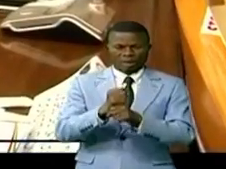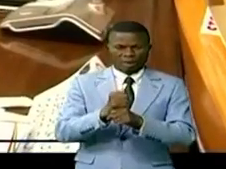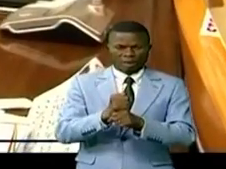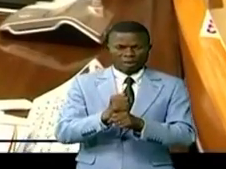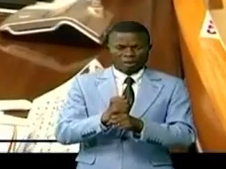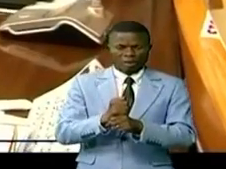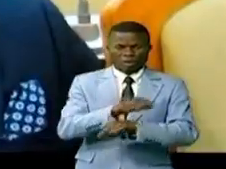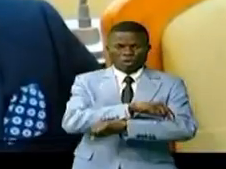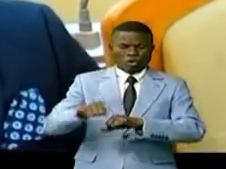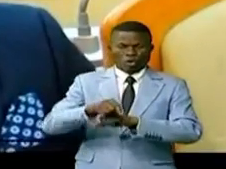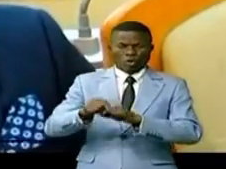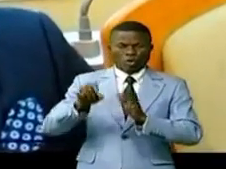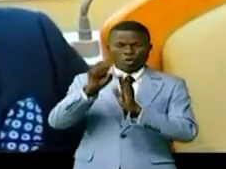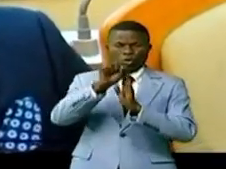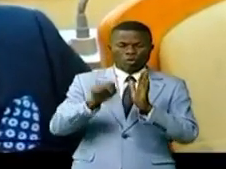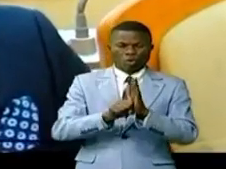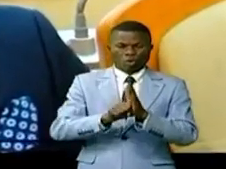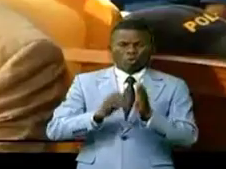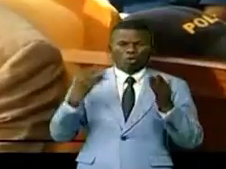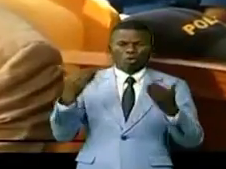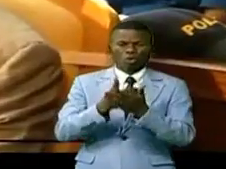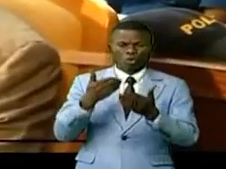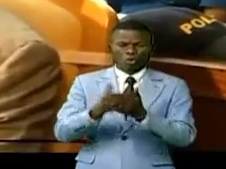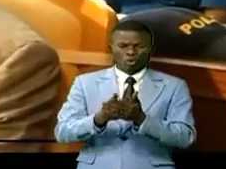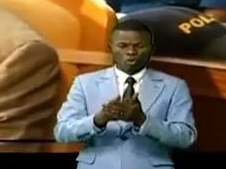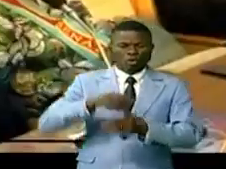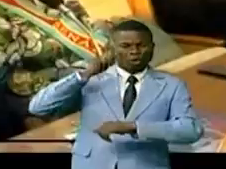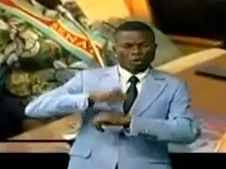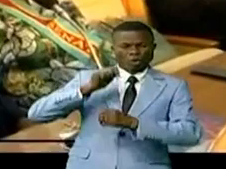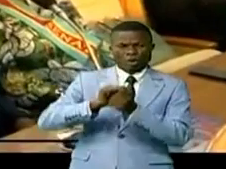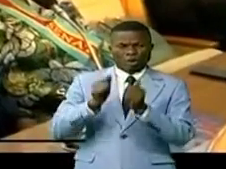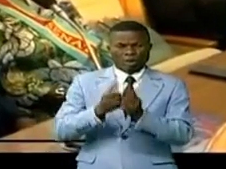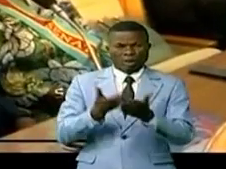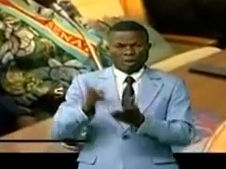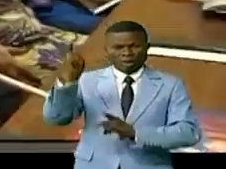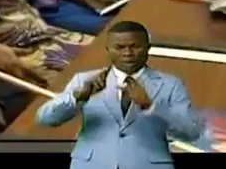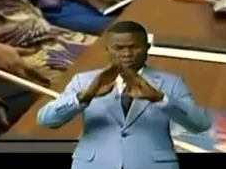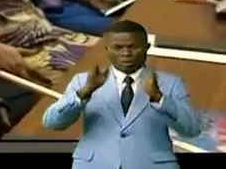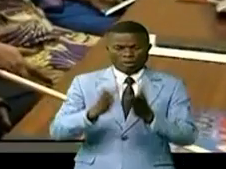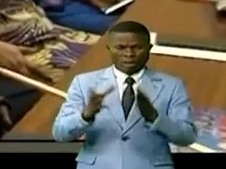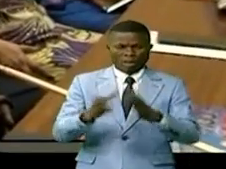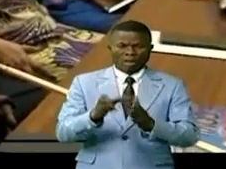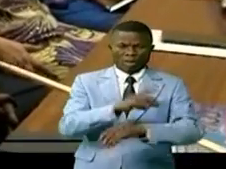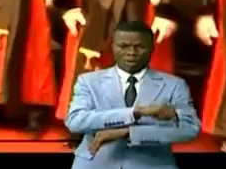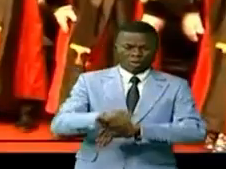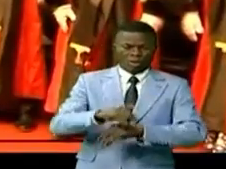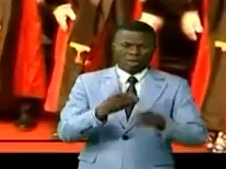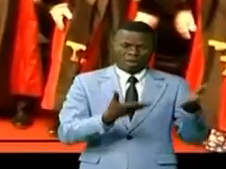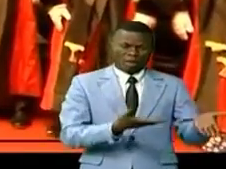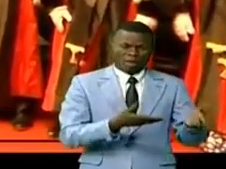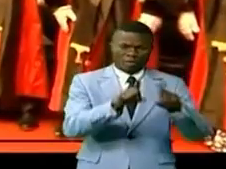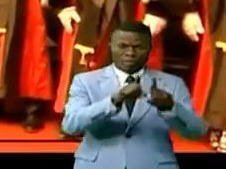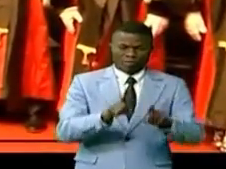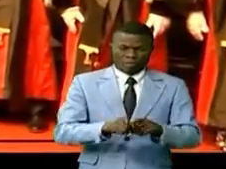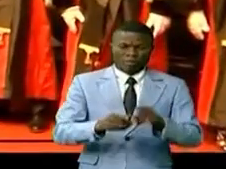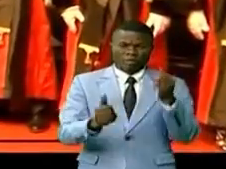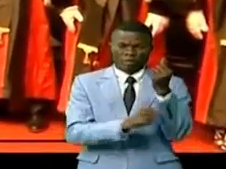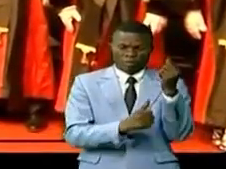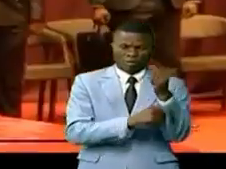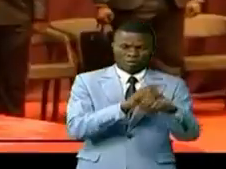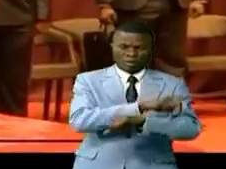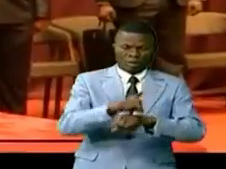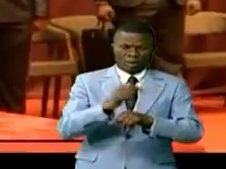Cour suprême pour juger les litiges opposant d'une part les citoyens avec l'administration et d'autre part les administrations entre